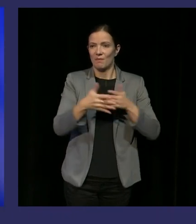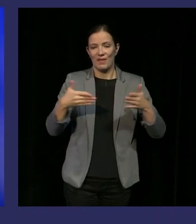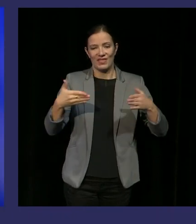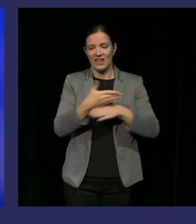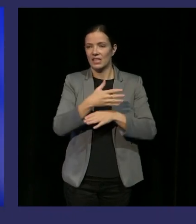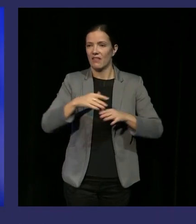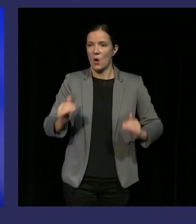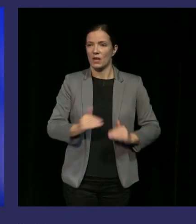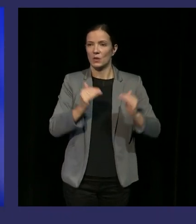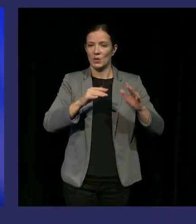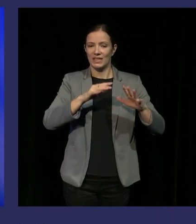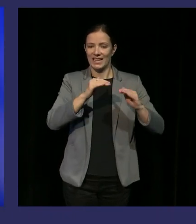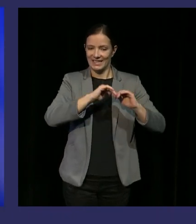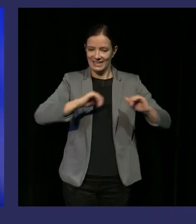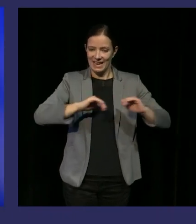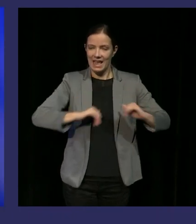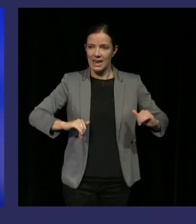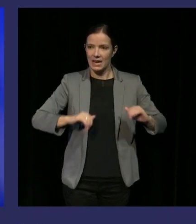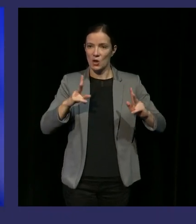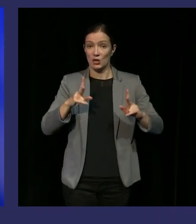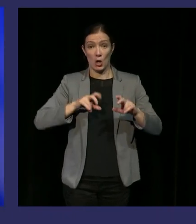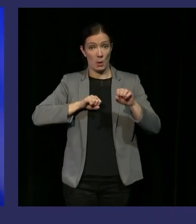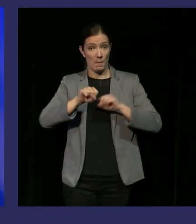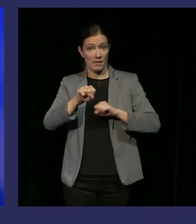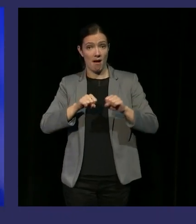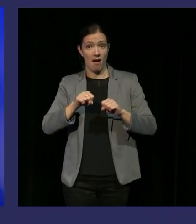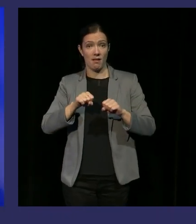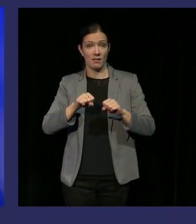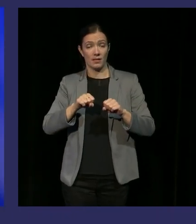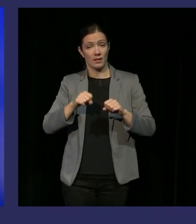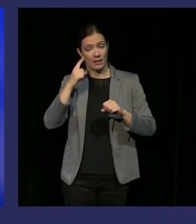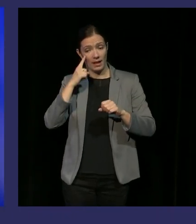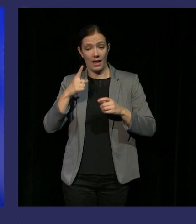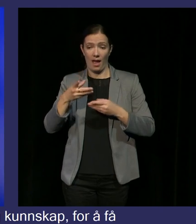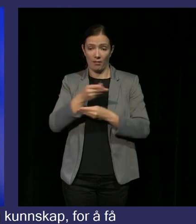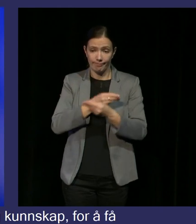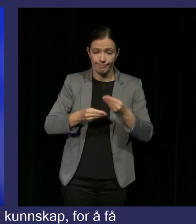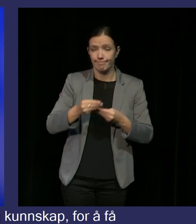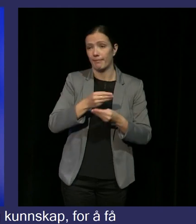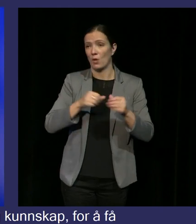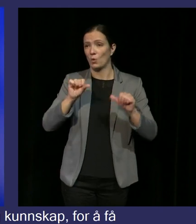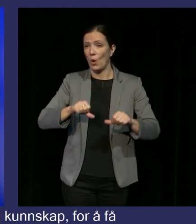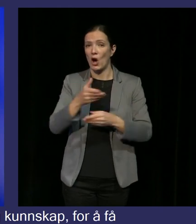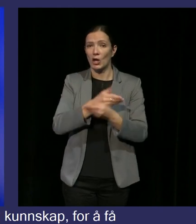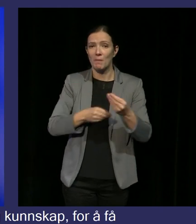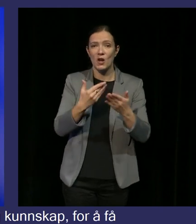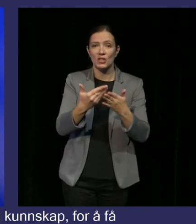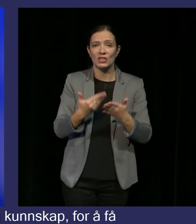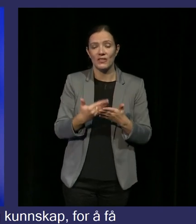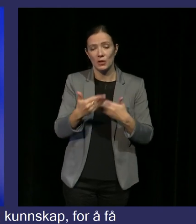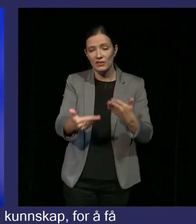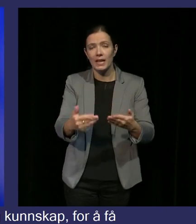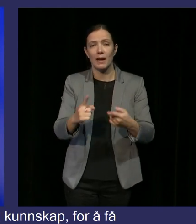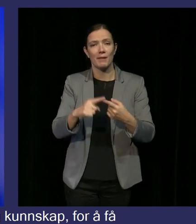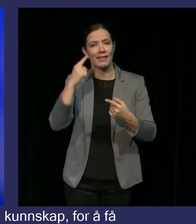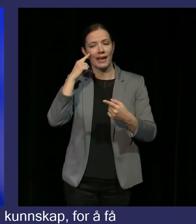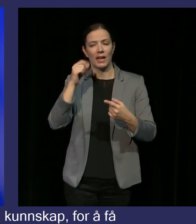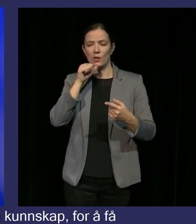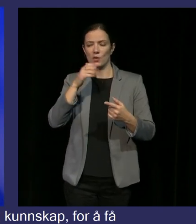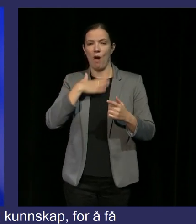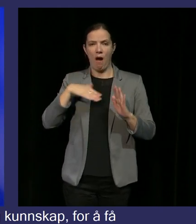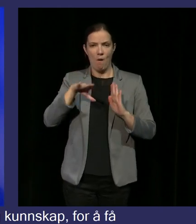skiller, i kommunal skranten økonomi, og så videre. Så man må rett og slett ha